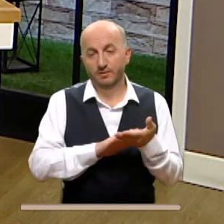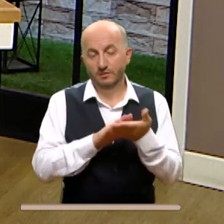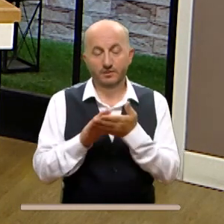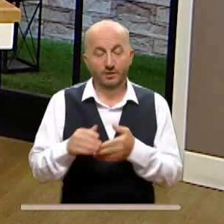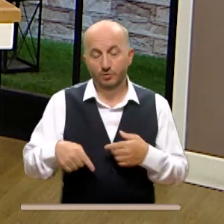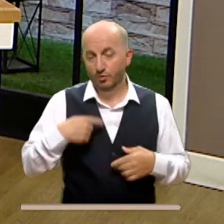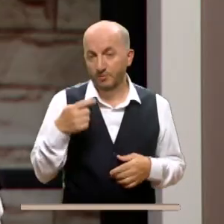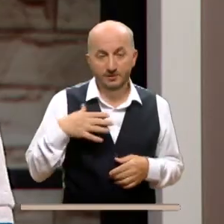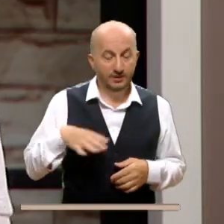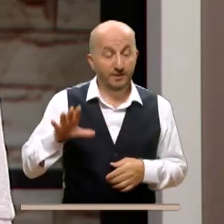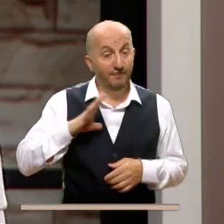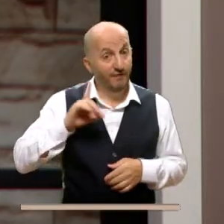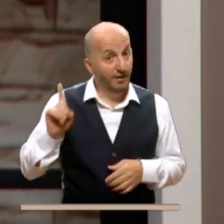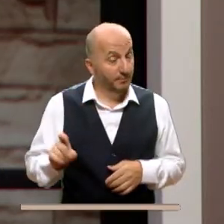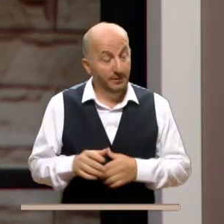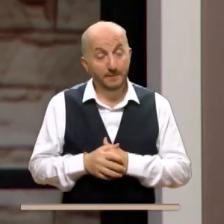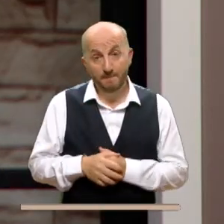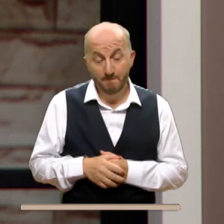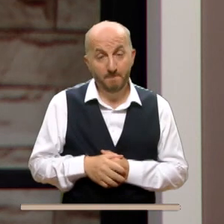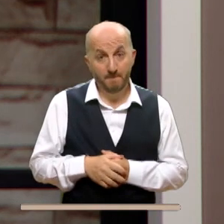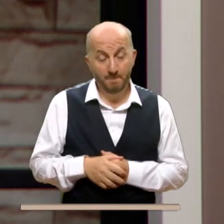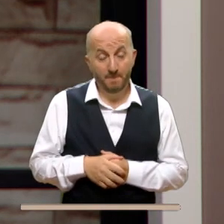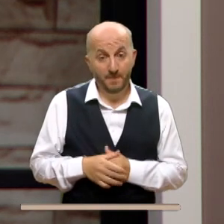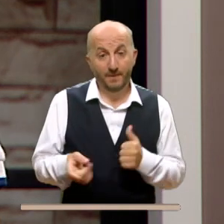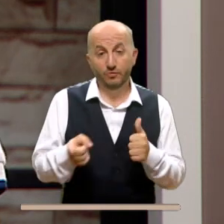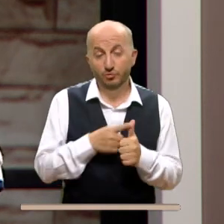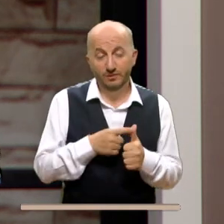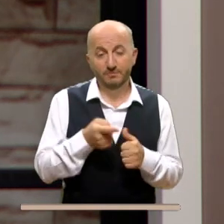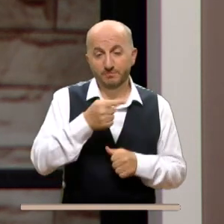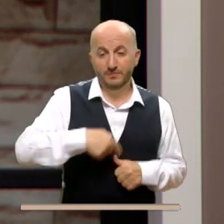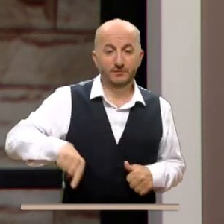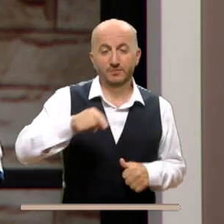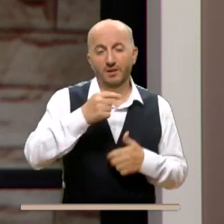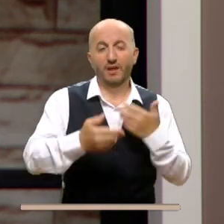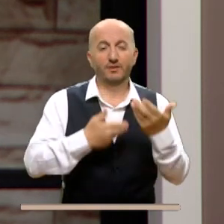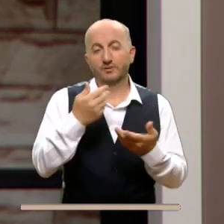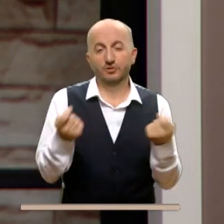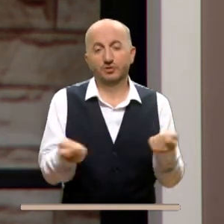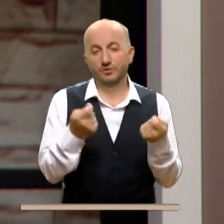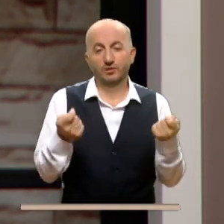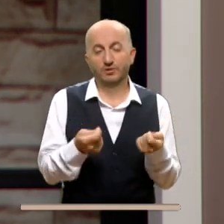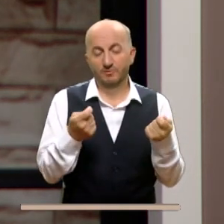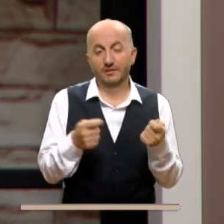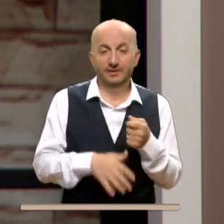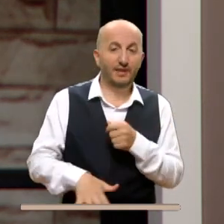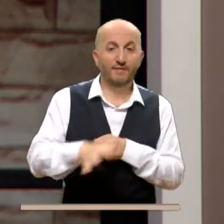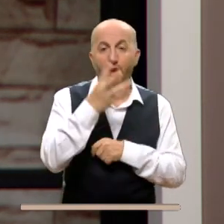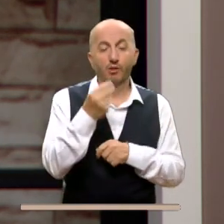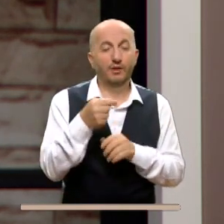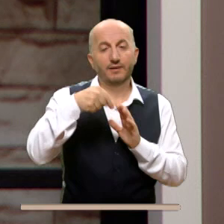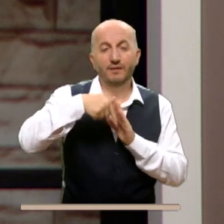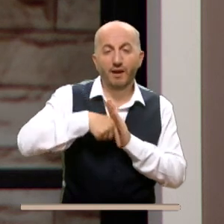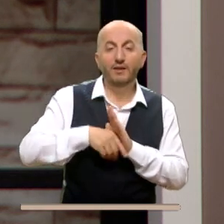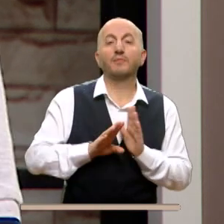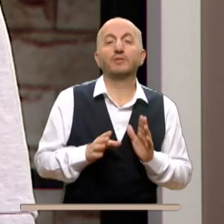söylemek istediklerin var mı? Var. Öncelikle tabii biz burada anlatıyoruz hani çalışma düzenimizi hani genel olarak anlatıyoruz ama detaylara